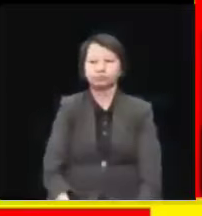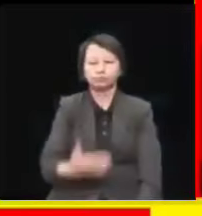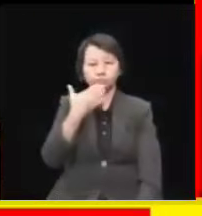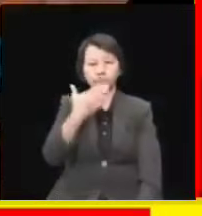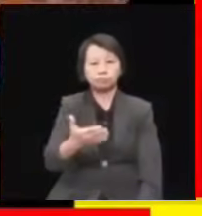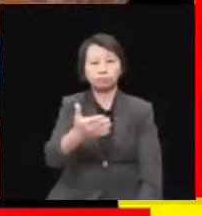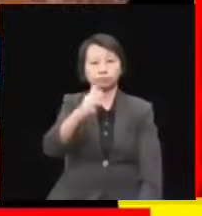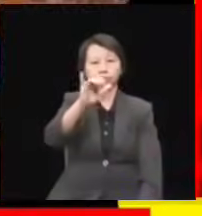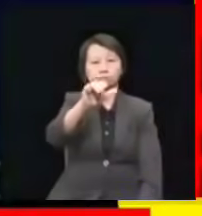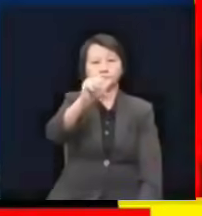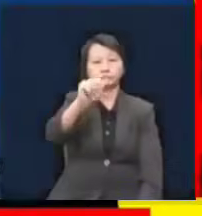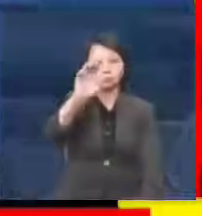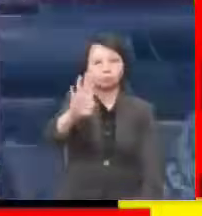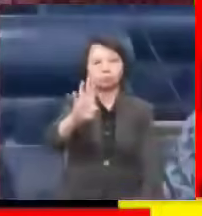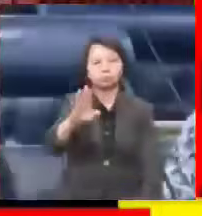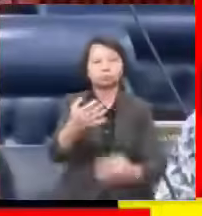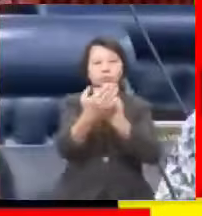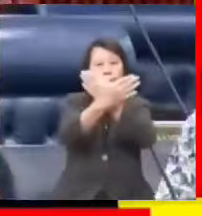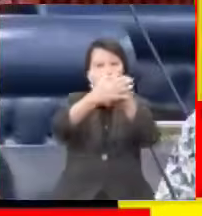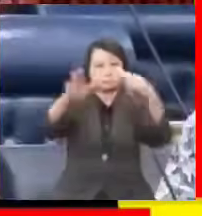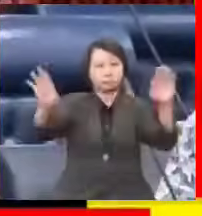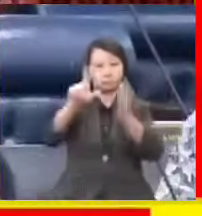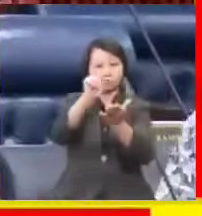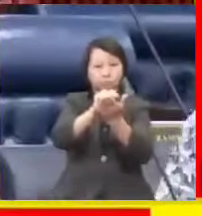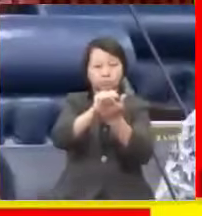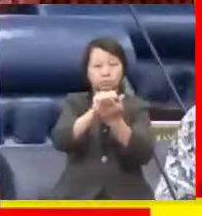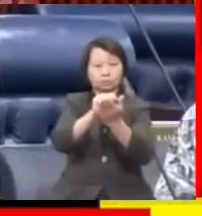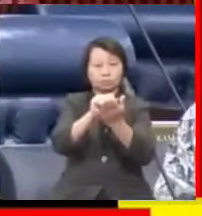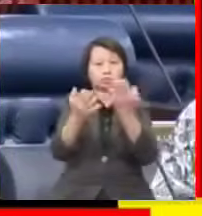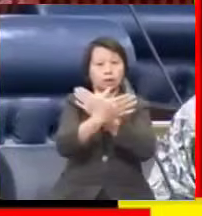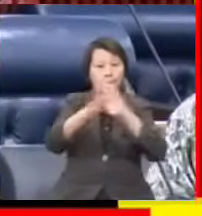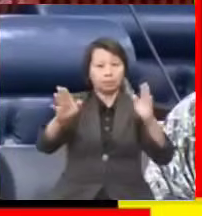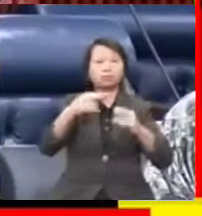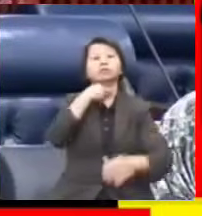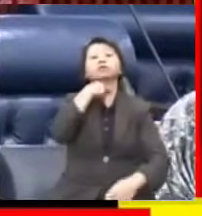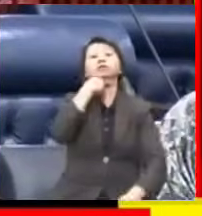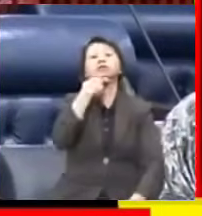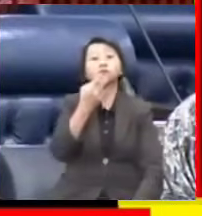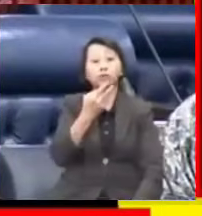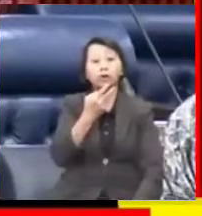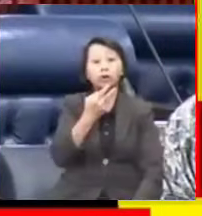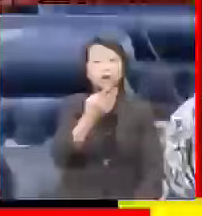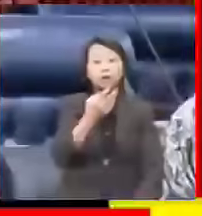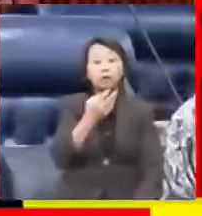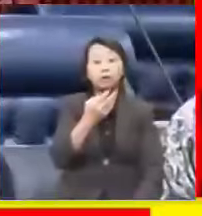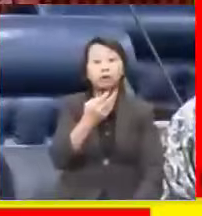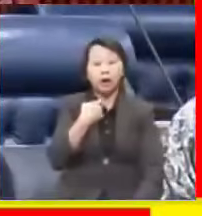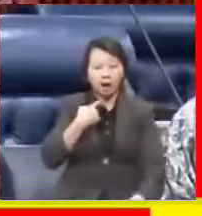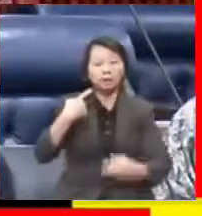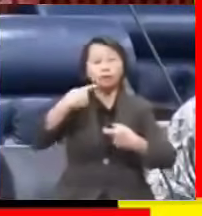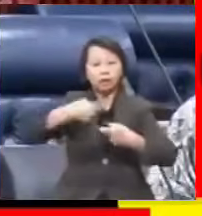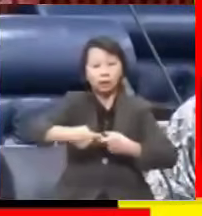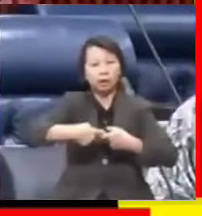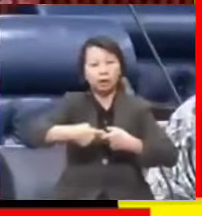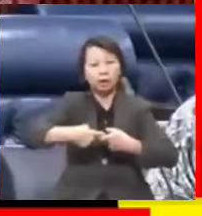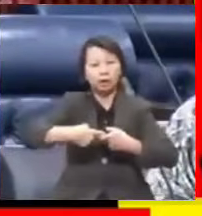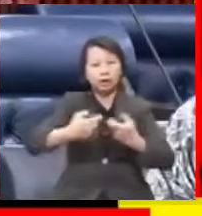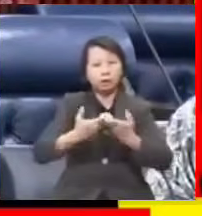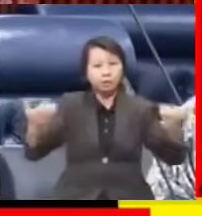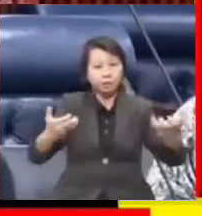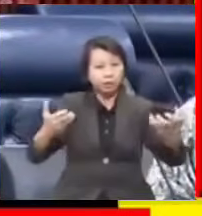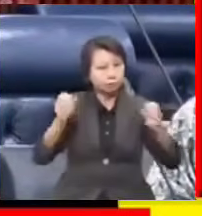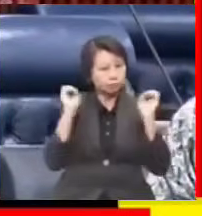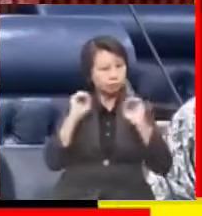Yang Amat Berhormat, kebebasan media dan kebebasan bersuara bersaling kait rapat dan berpisah